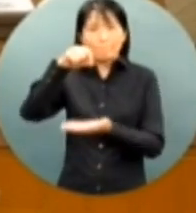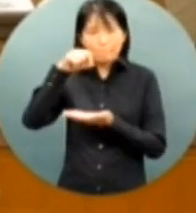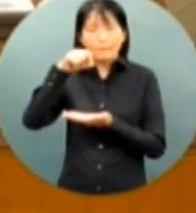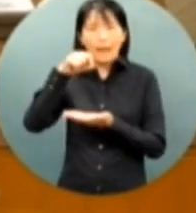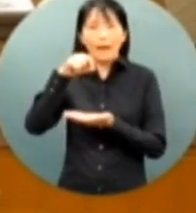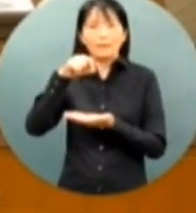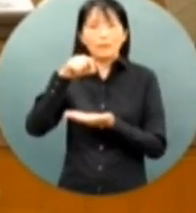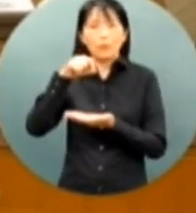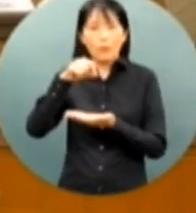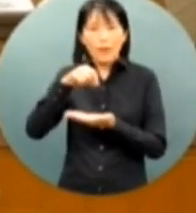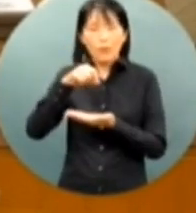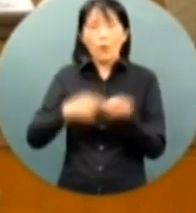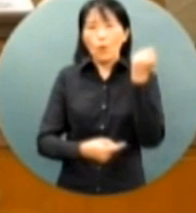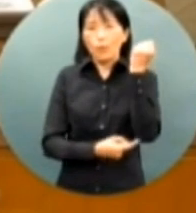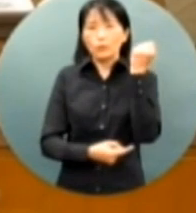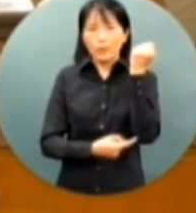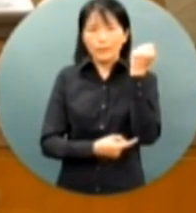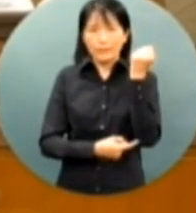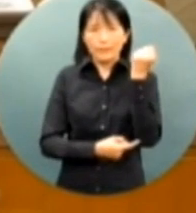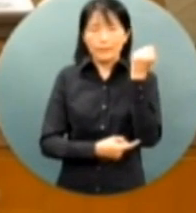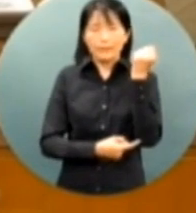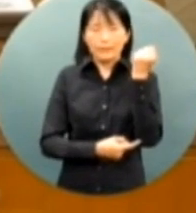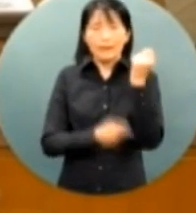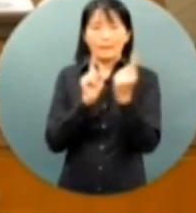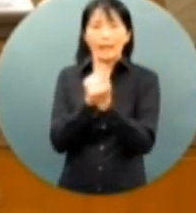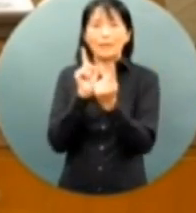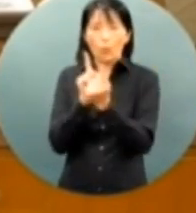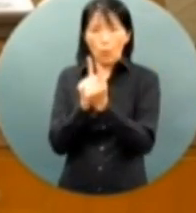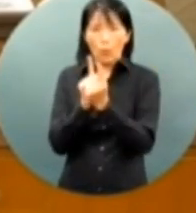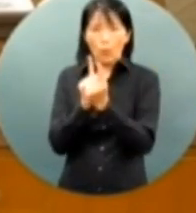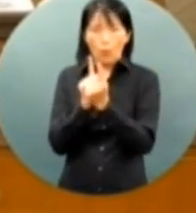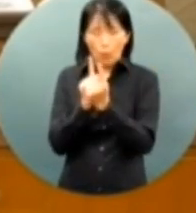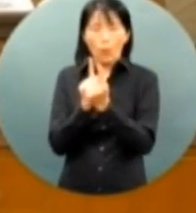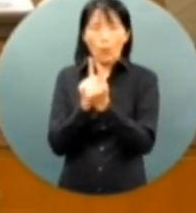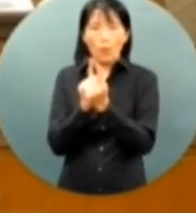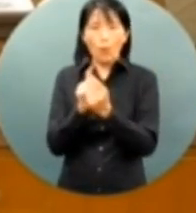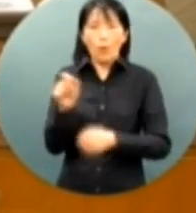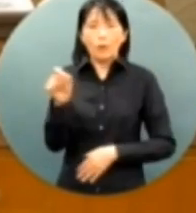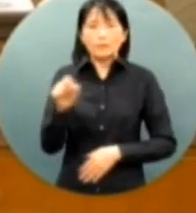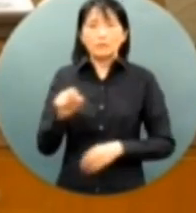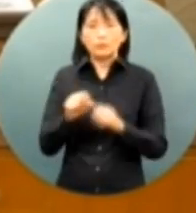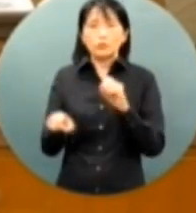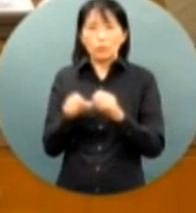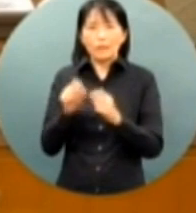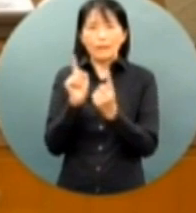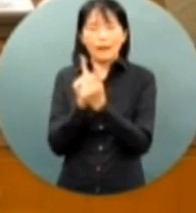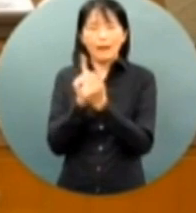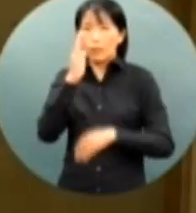ので、それを受けて何らかの対応をまた事務ベースでも考えていくことになるのではないかと思っ